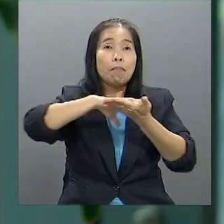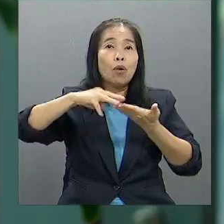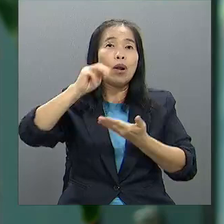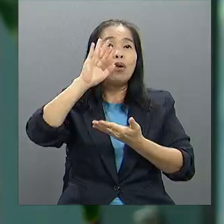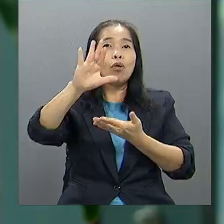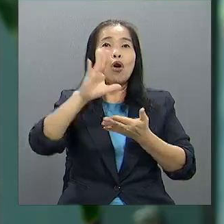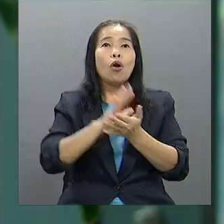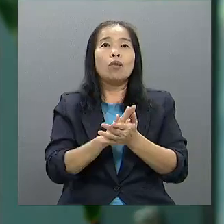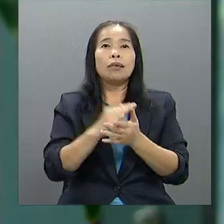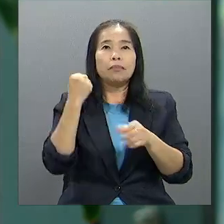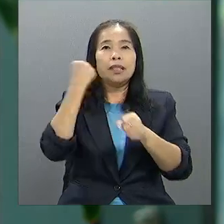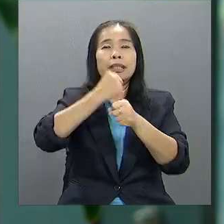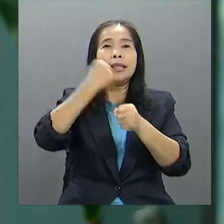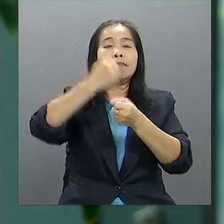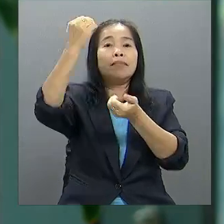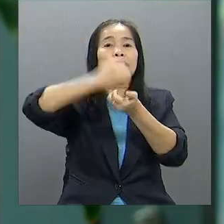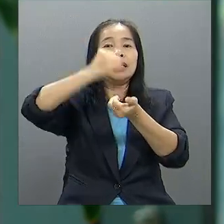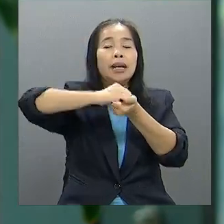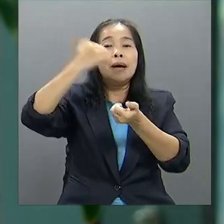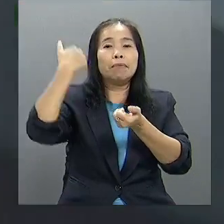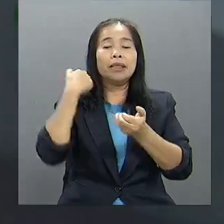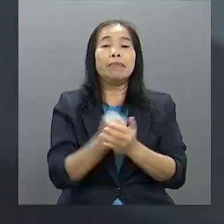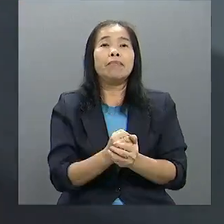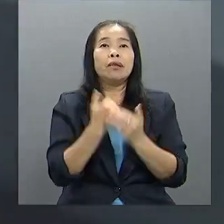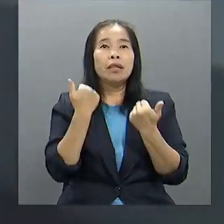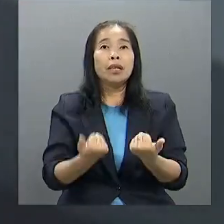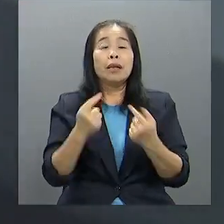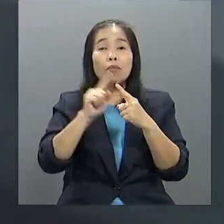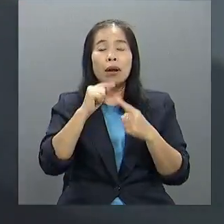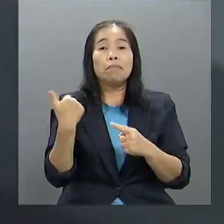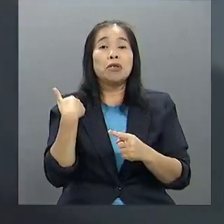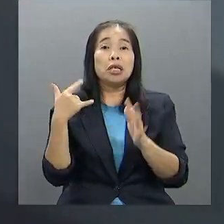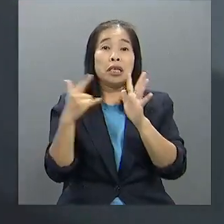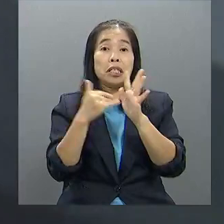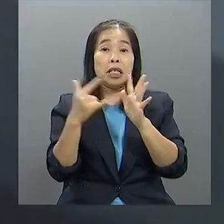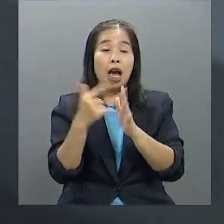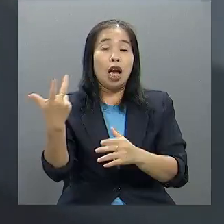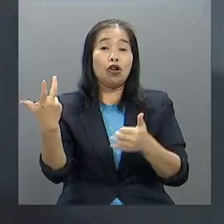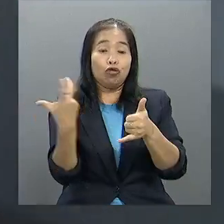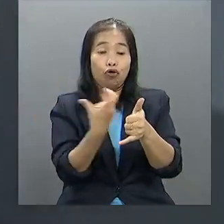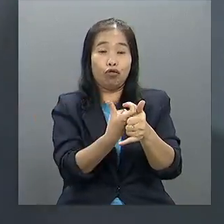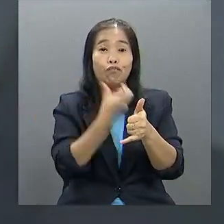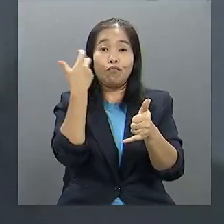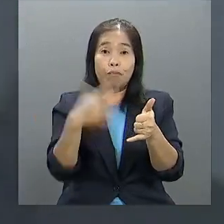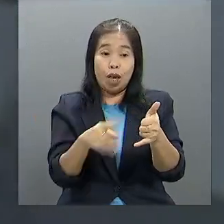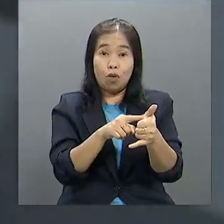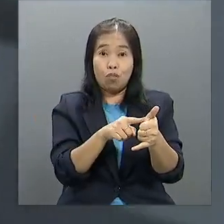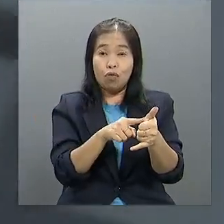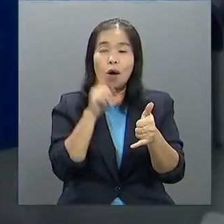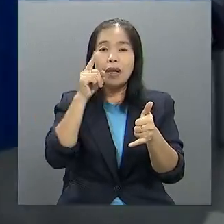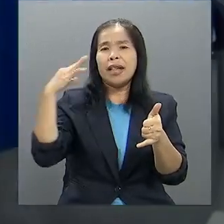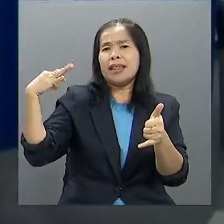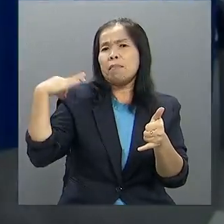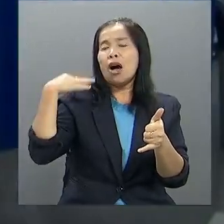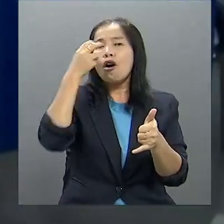าบริษัทหนึ่งพบว่ามีภูมิต้านทานเพิ่มขึ้นในผู้ซึ่งมาเป็นอาสาสมัครให้ทดลอง